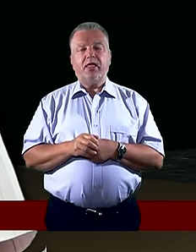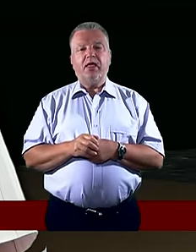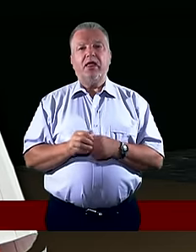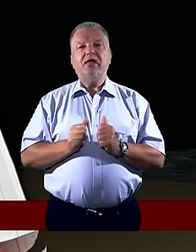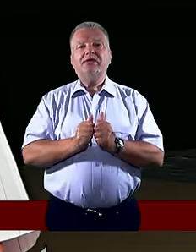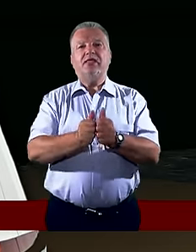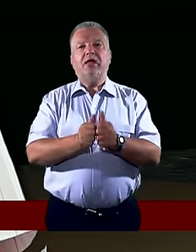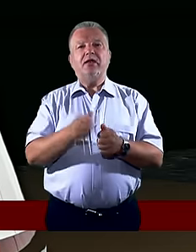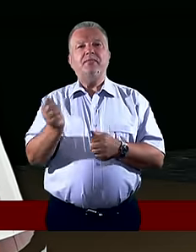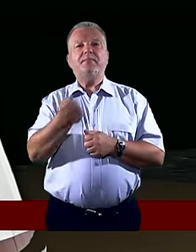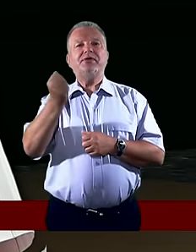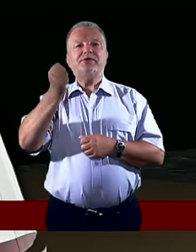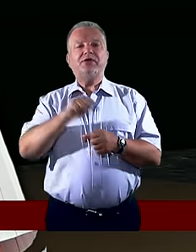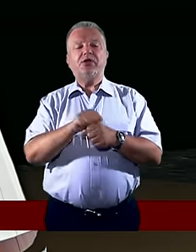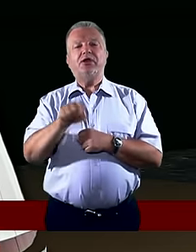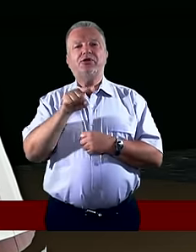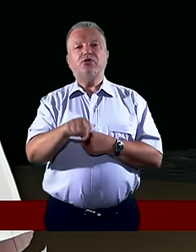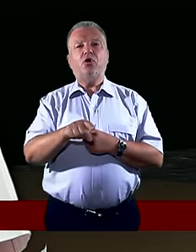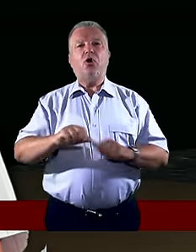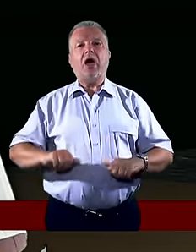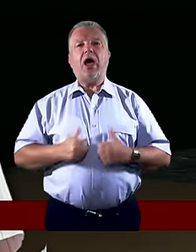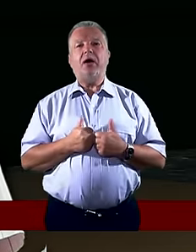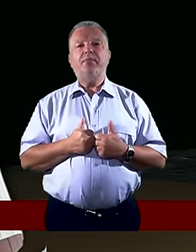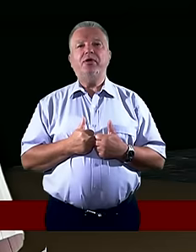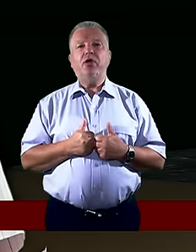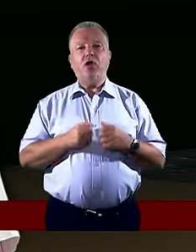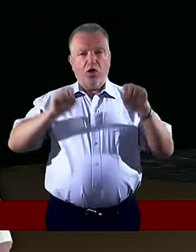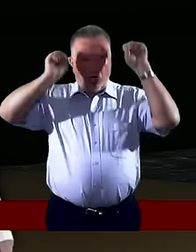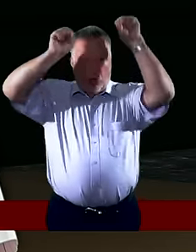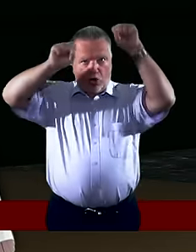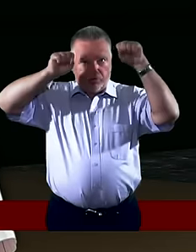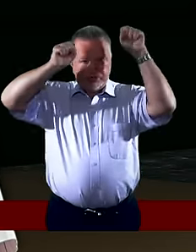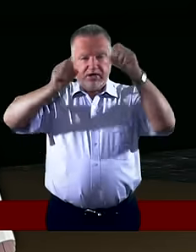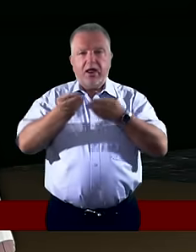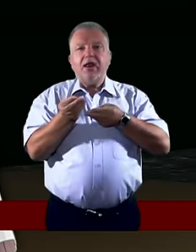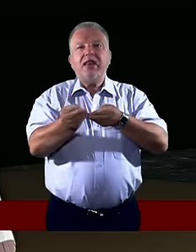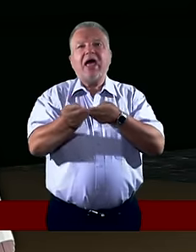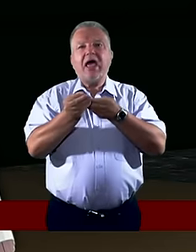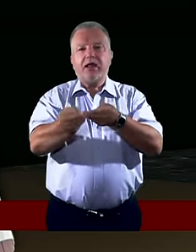przede wszystkim, jest to, żeby owce nakarmić.